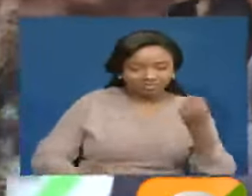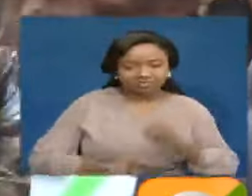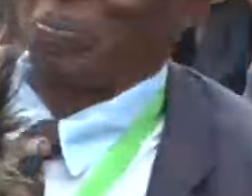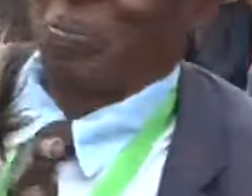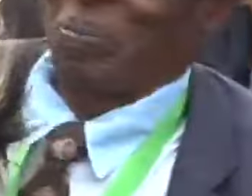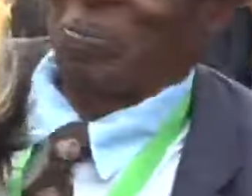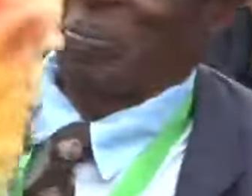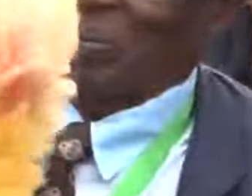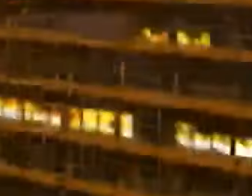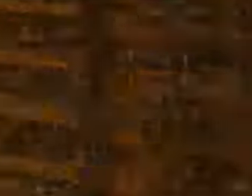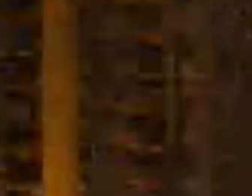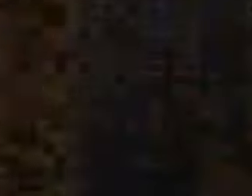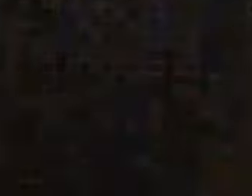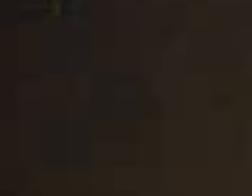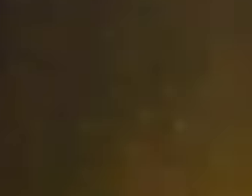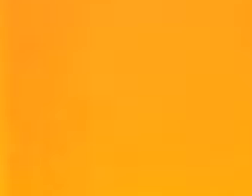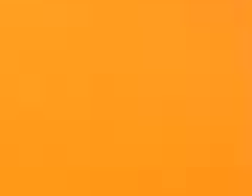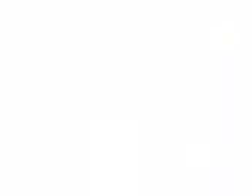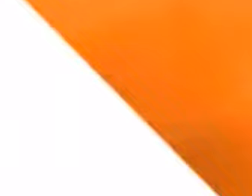vile.